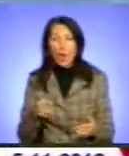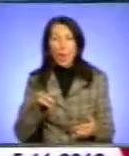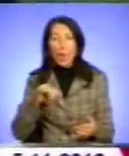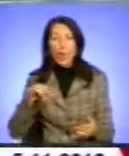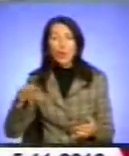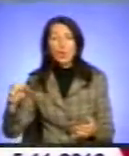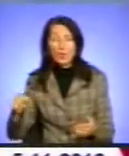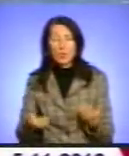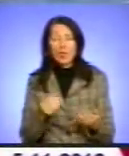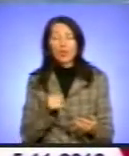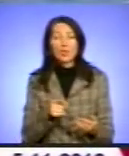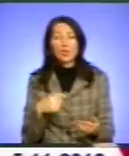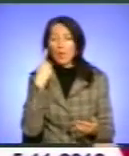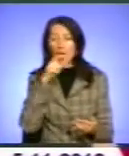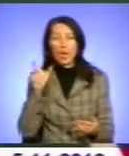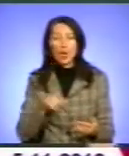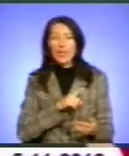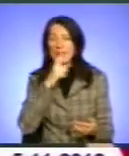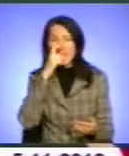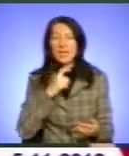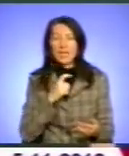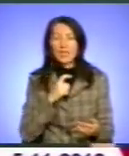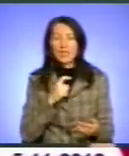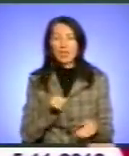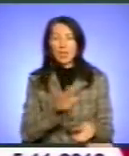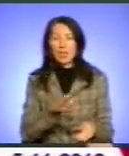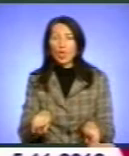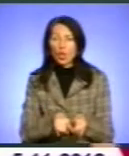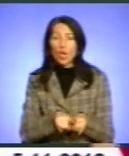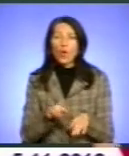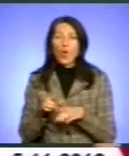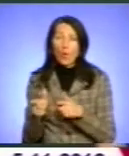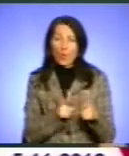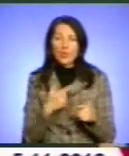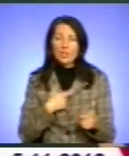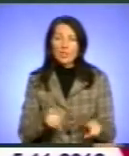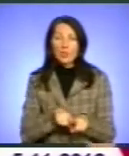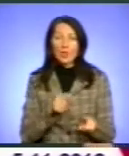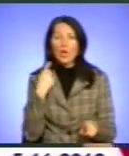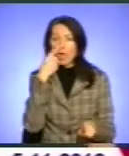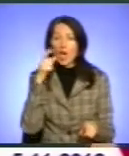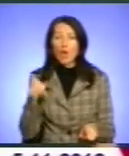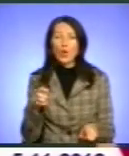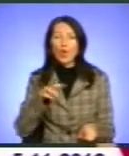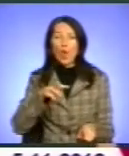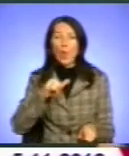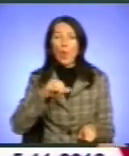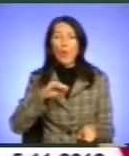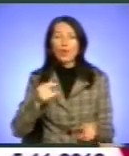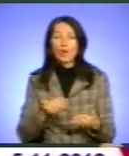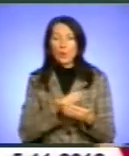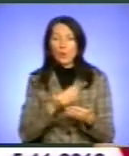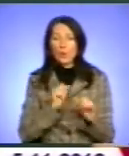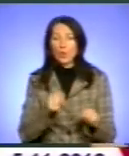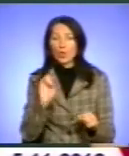негативні. На превеликий жаль, вони і інколи себе так ведуть, так як герої мультфільму. Можуть дитину і вдарити, можуть ніжку